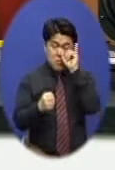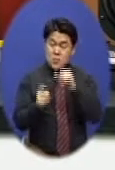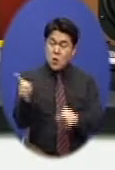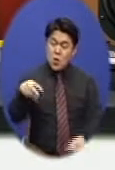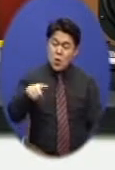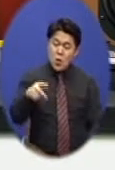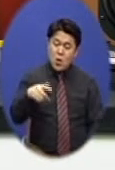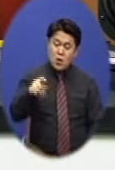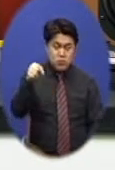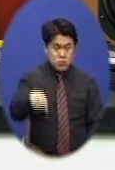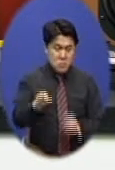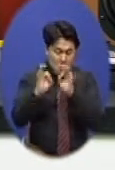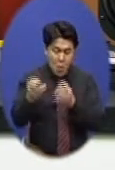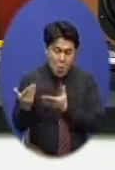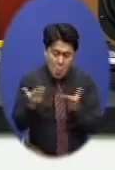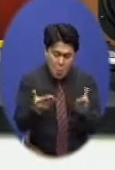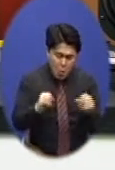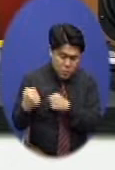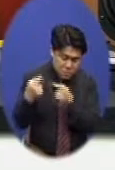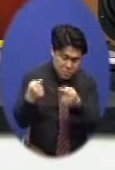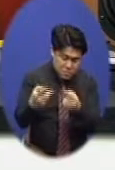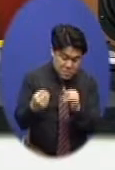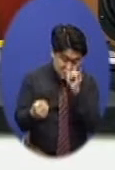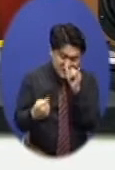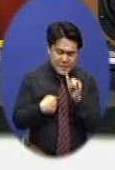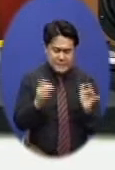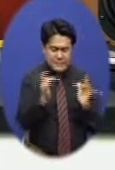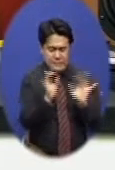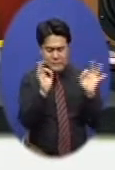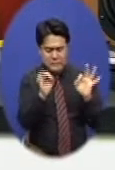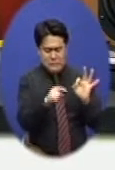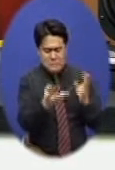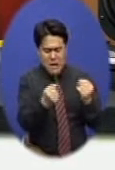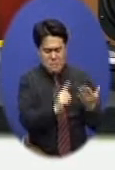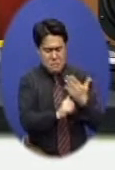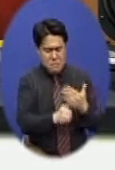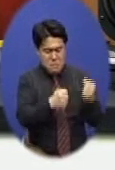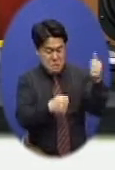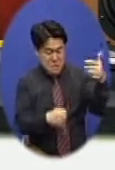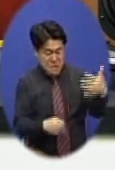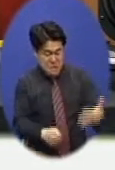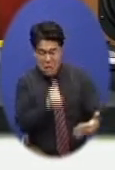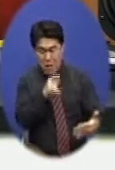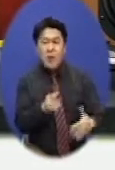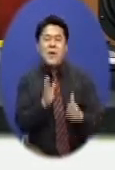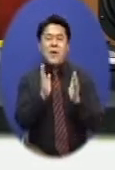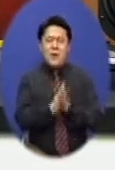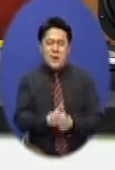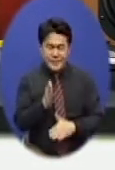아, 이거 어떻게 그걸 또 아셨어요? 아니, 제가 검색해 보면 다 나옵니다. 아이고, 그러세요. 진짜. 아유,